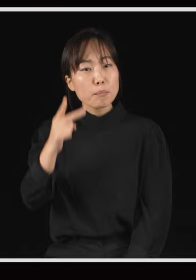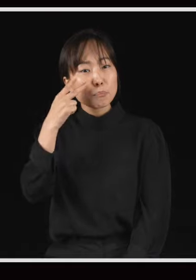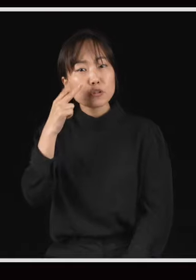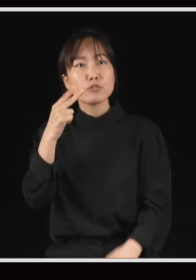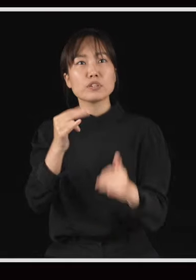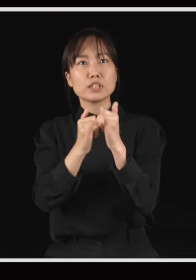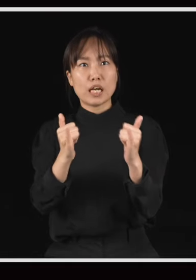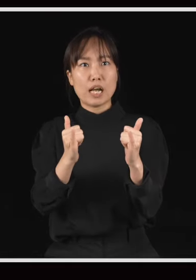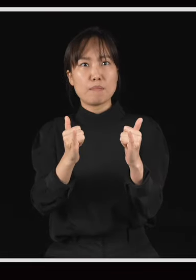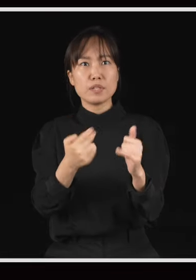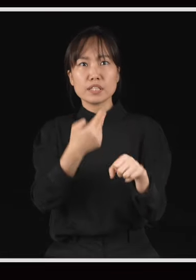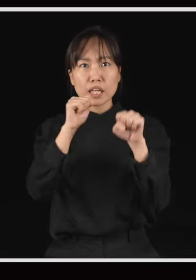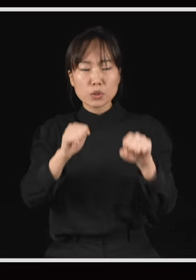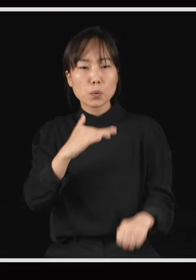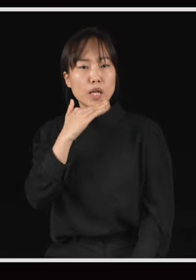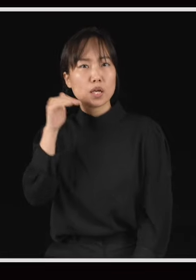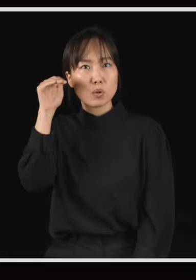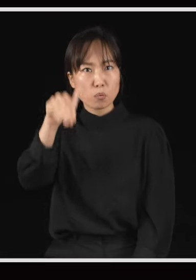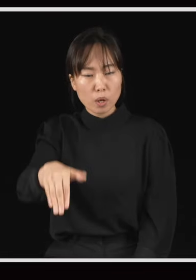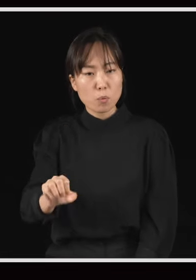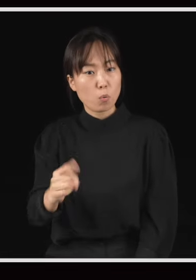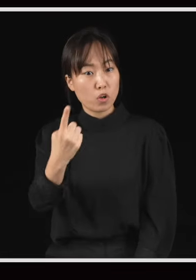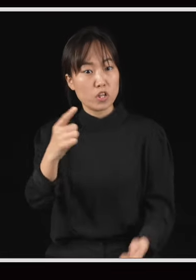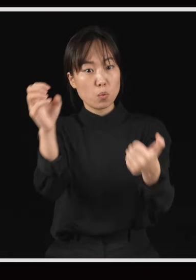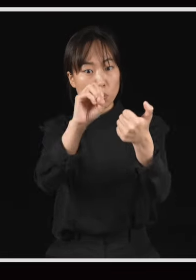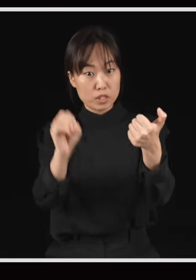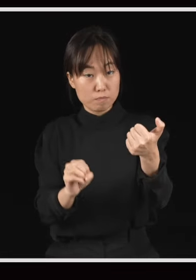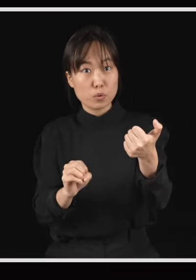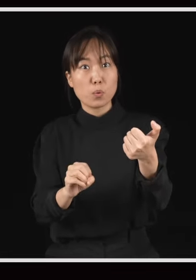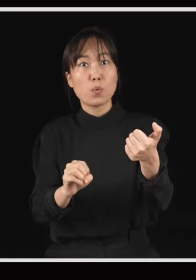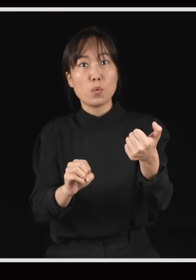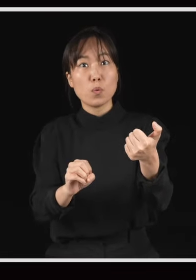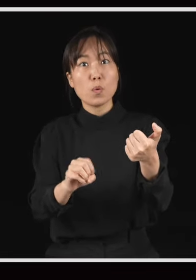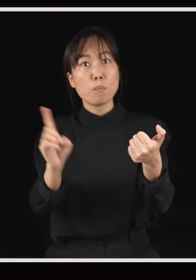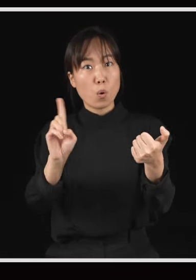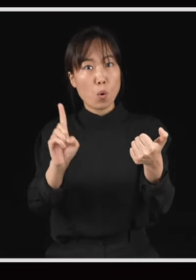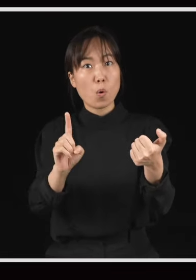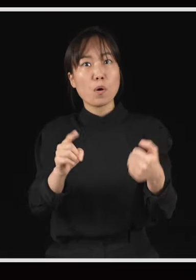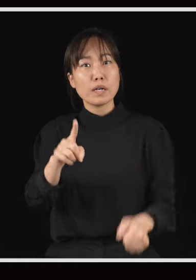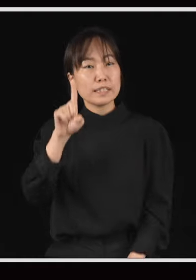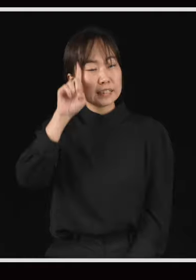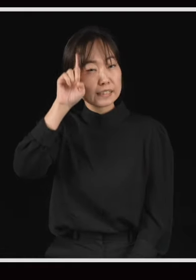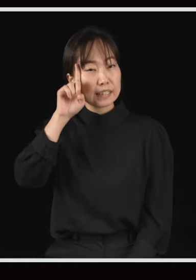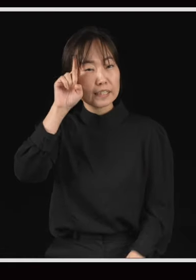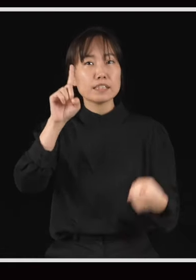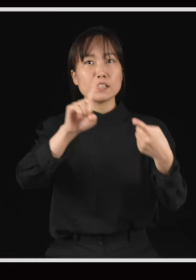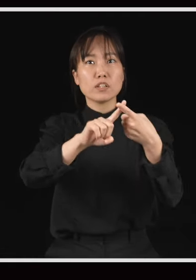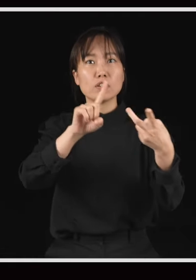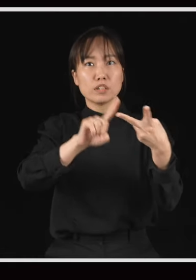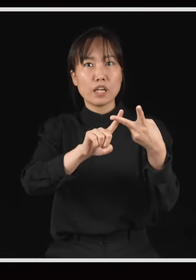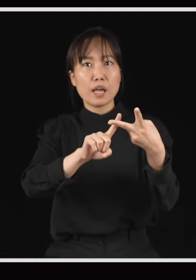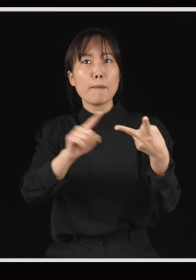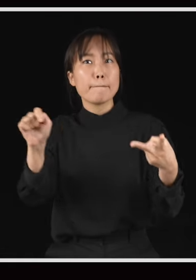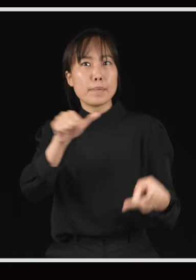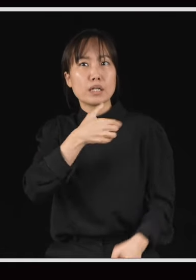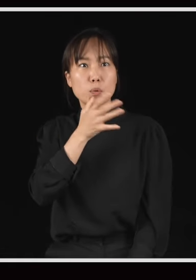스트레스와 가속노화 그 두 가지가 미국의 기대 수명의 감소의 한 반 정도는 가지고 가는